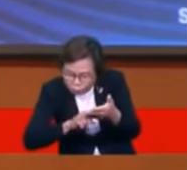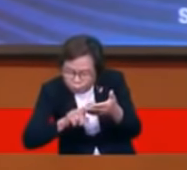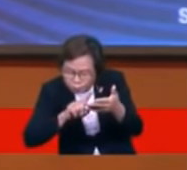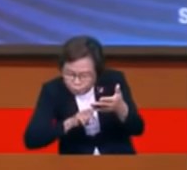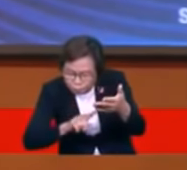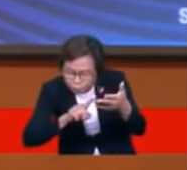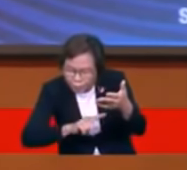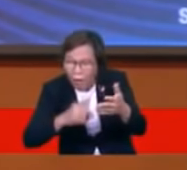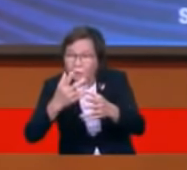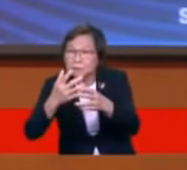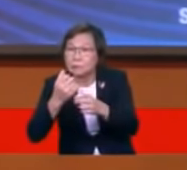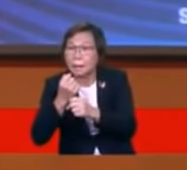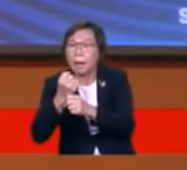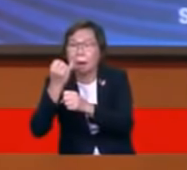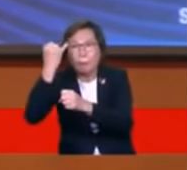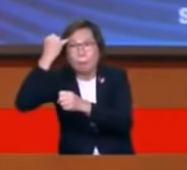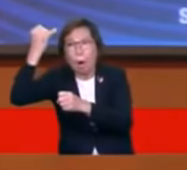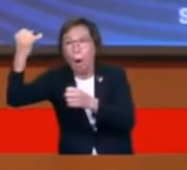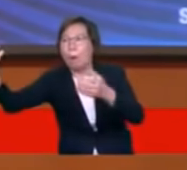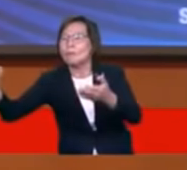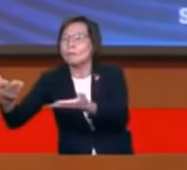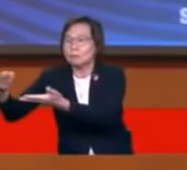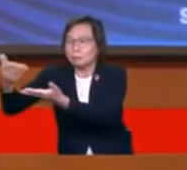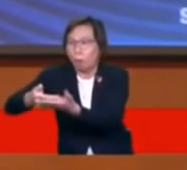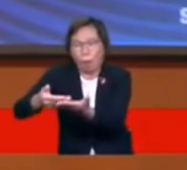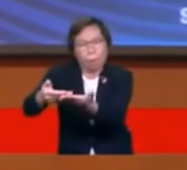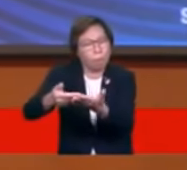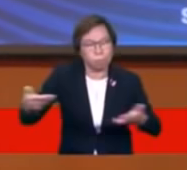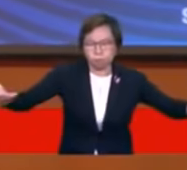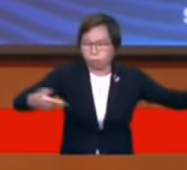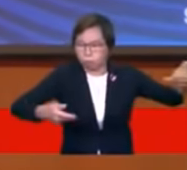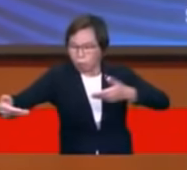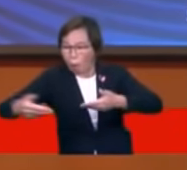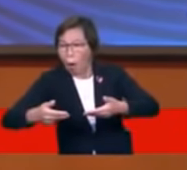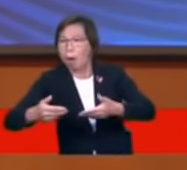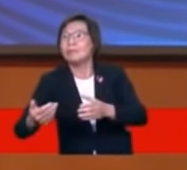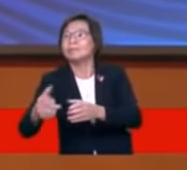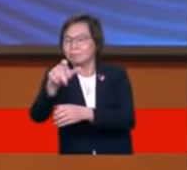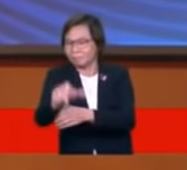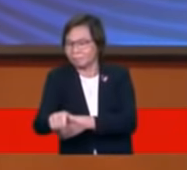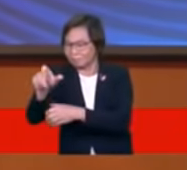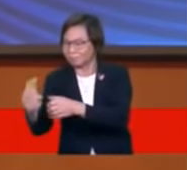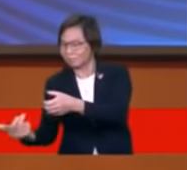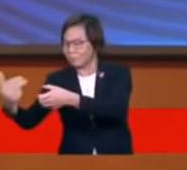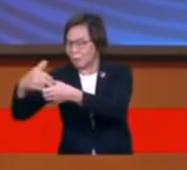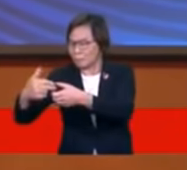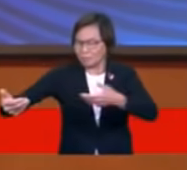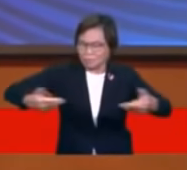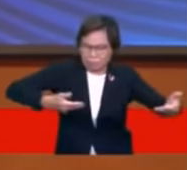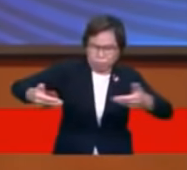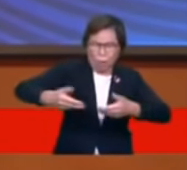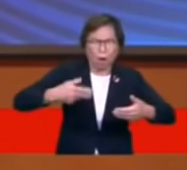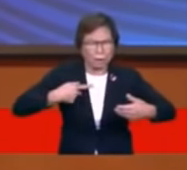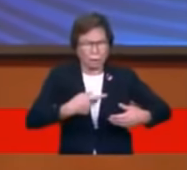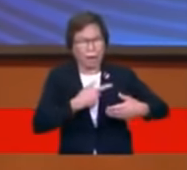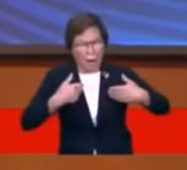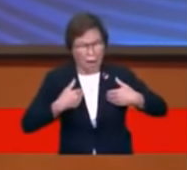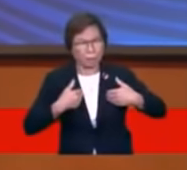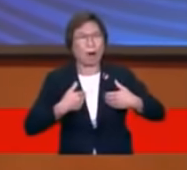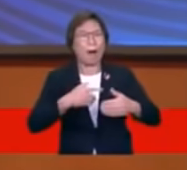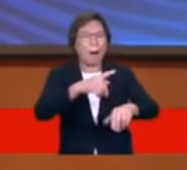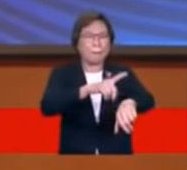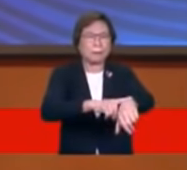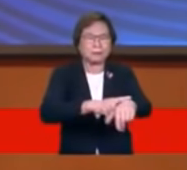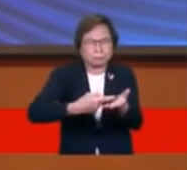mendapatkan pandangan DPR Sumo pihak yang terlibat kami adakan banyak Cecil IPA